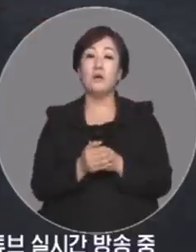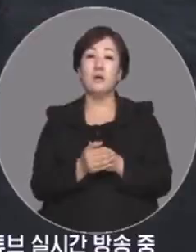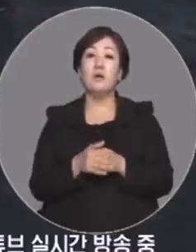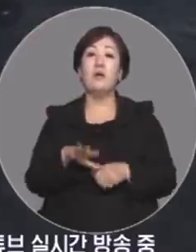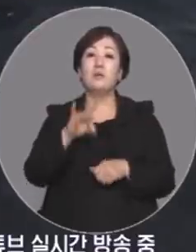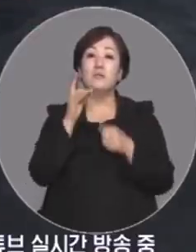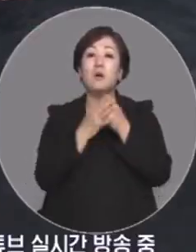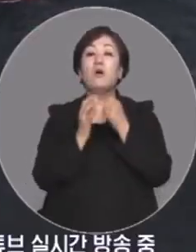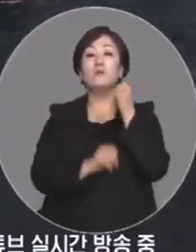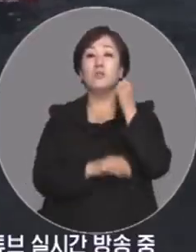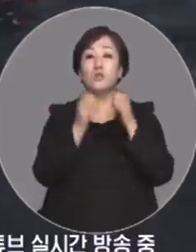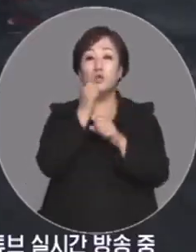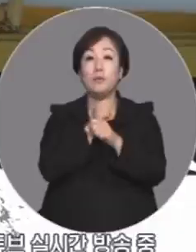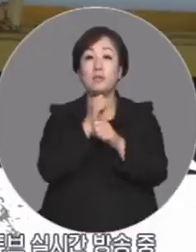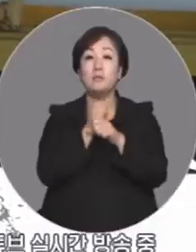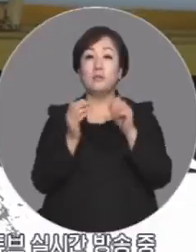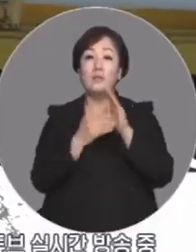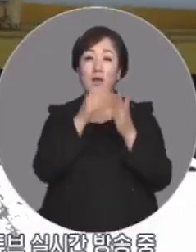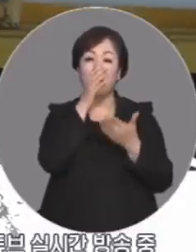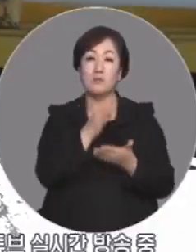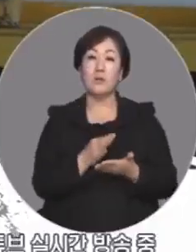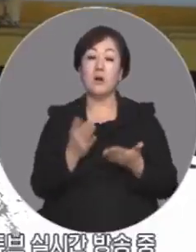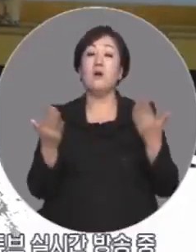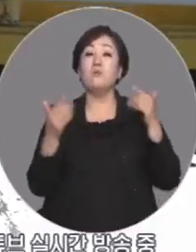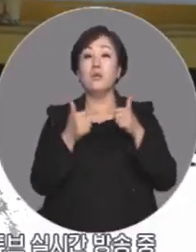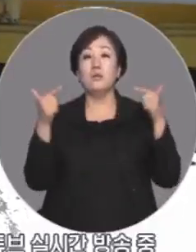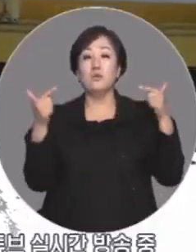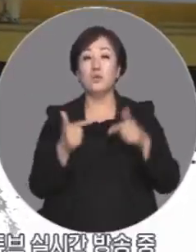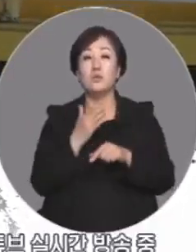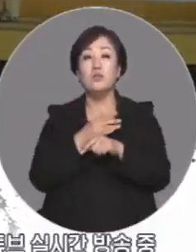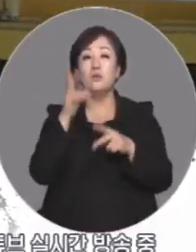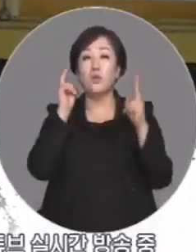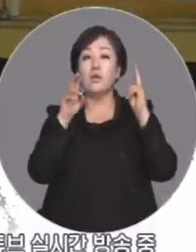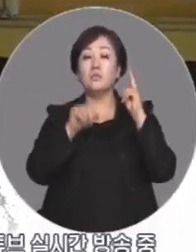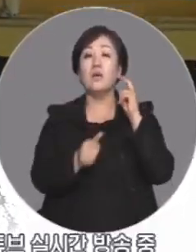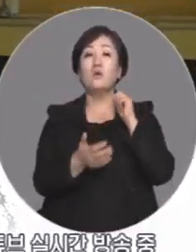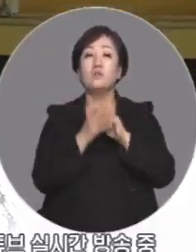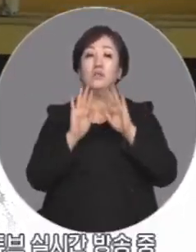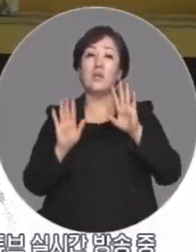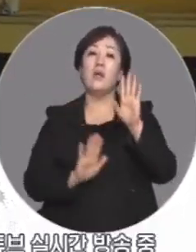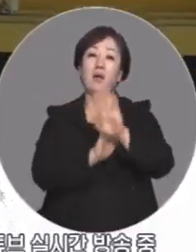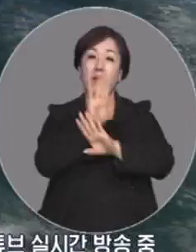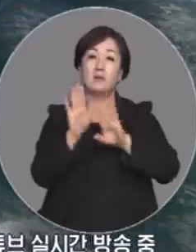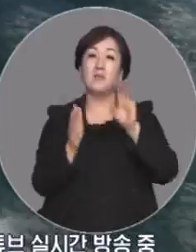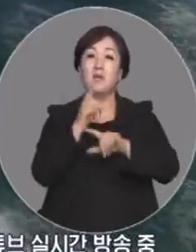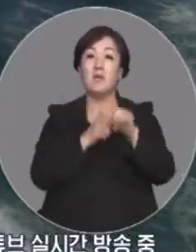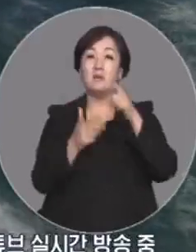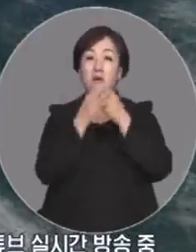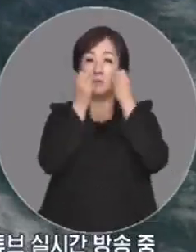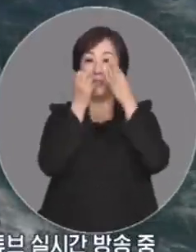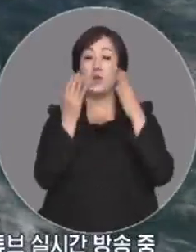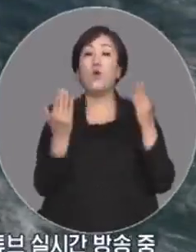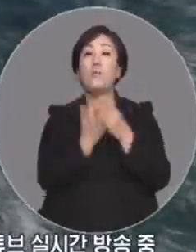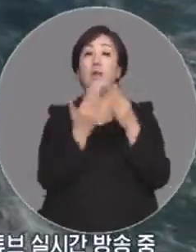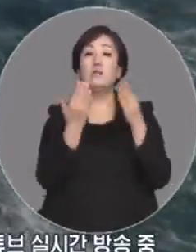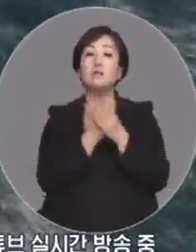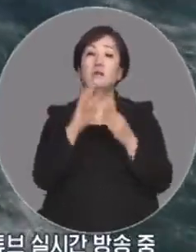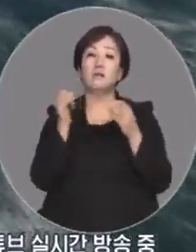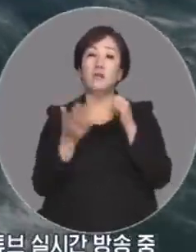시추선 설계를 하다 저유가로 일감이 주는 위기에 빠졌던 이 회사는 해상풍력에서 새로운 돌파구를 찾아